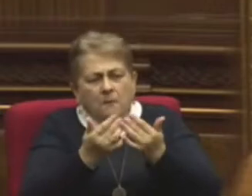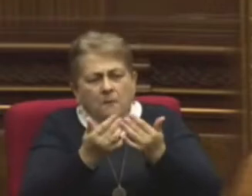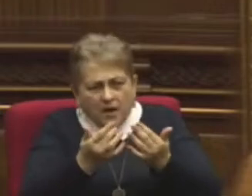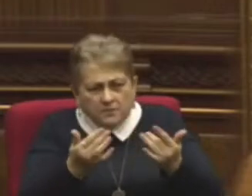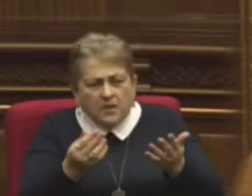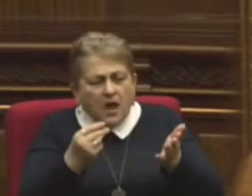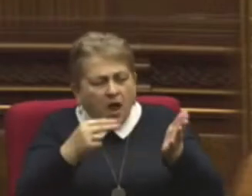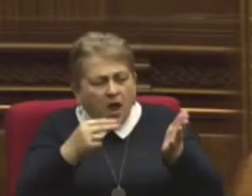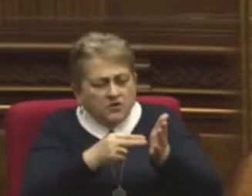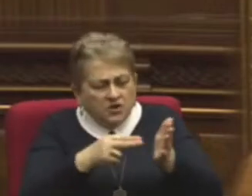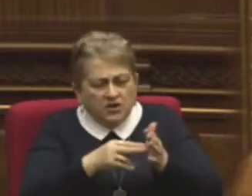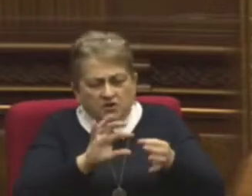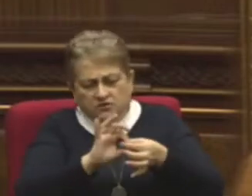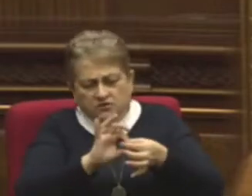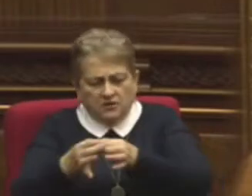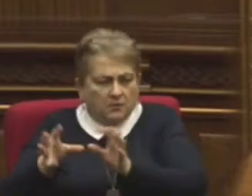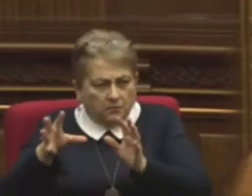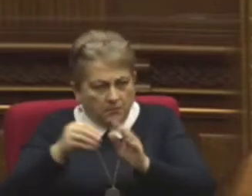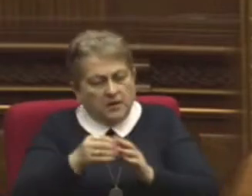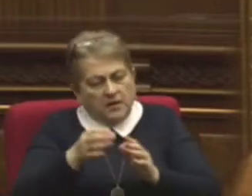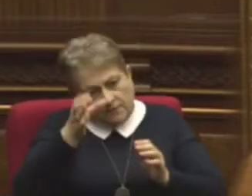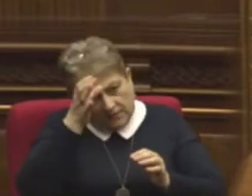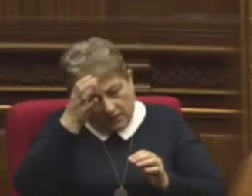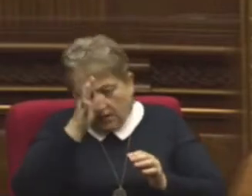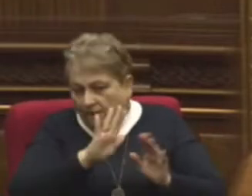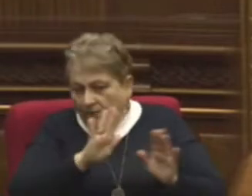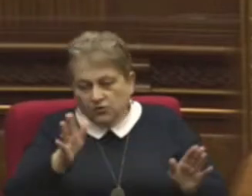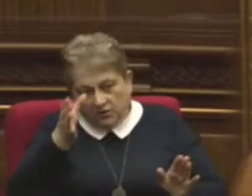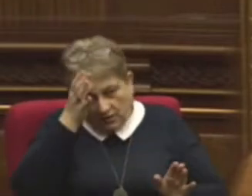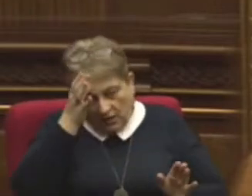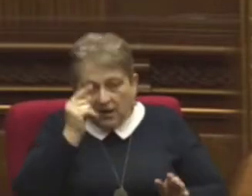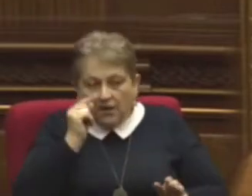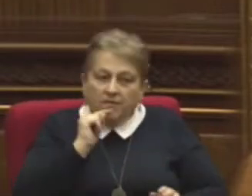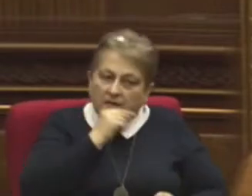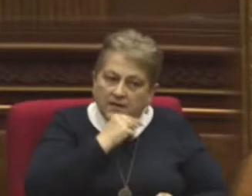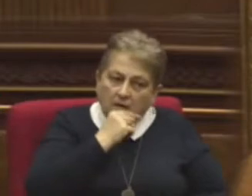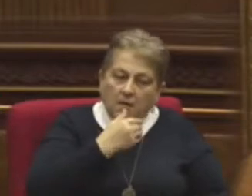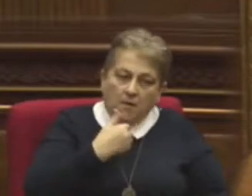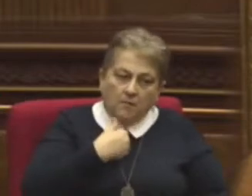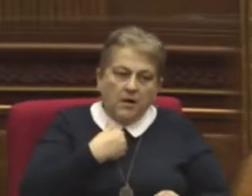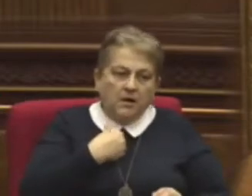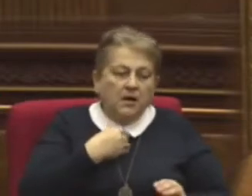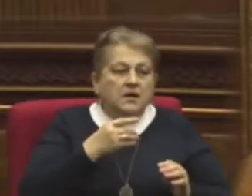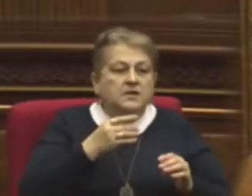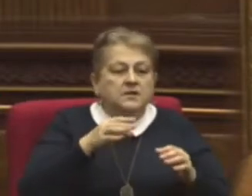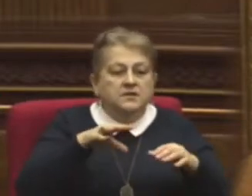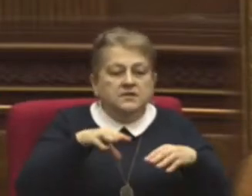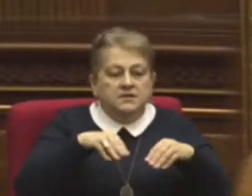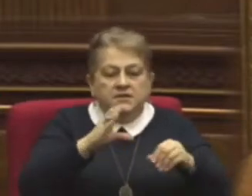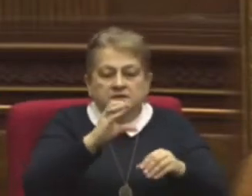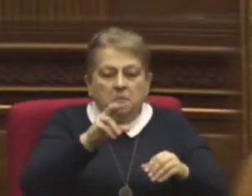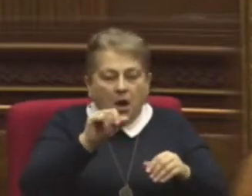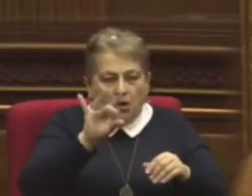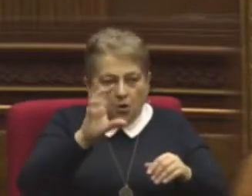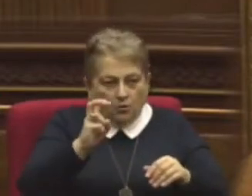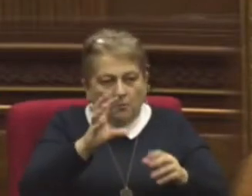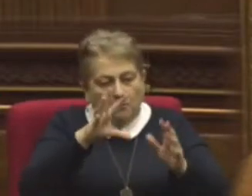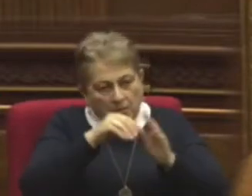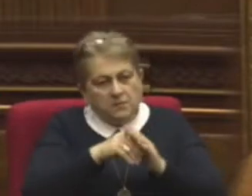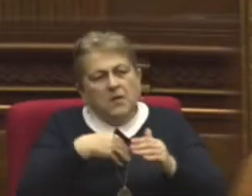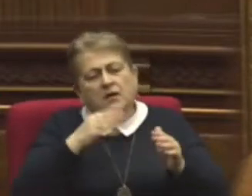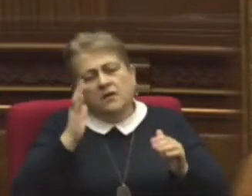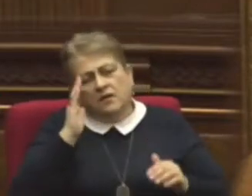բազմաթիվ արժեքի շղթաների մեջ, եւ գիտական եւ ոչ գիտական եւ տտեսական, մենք հայտնվենք սպառող երկրների մեջ,